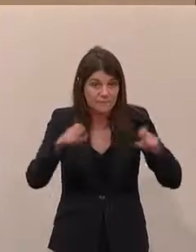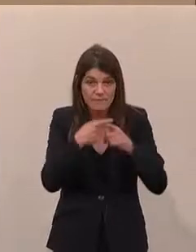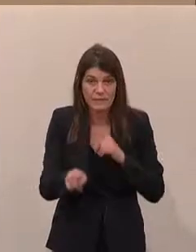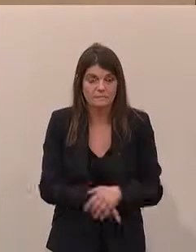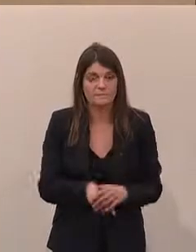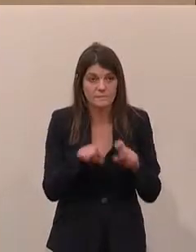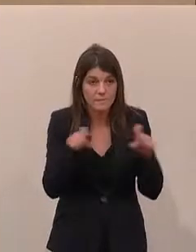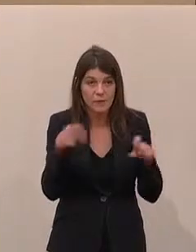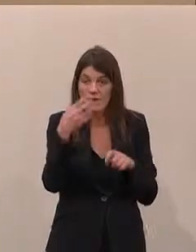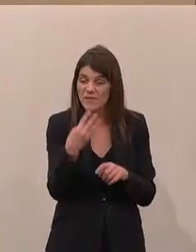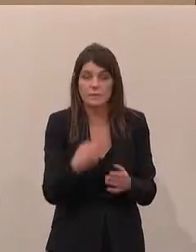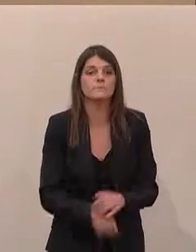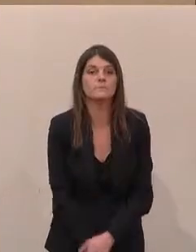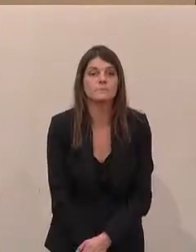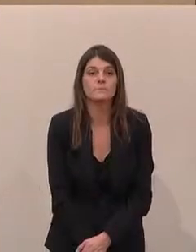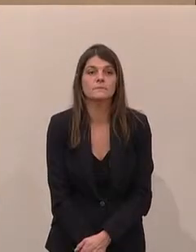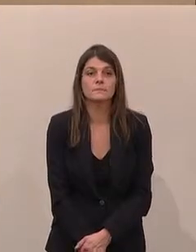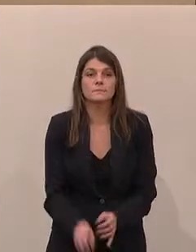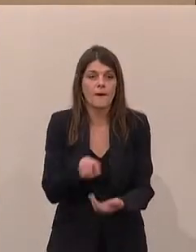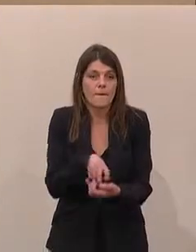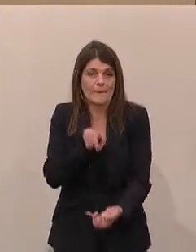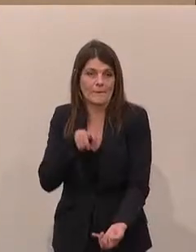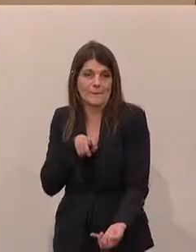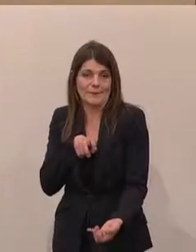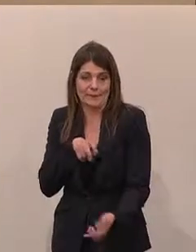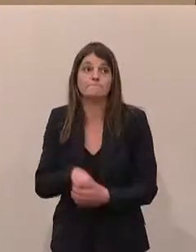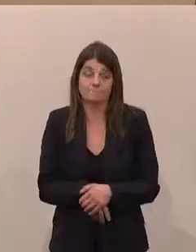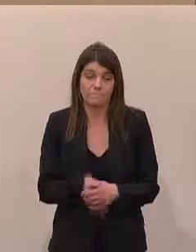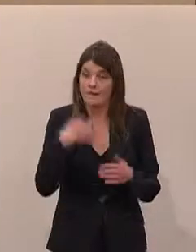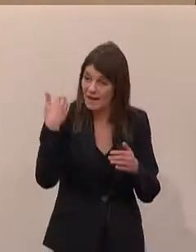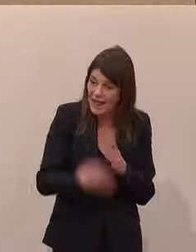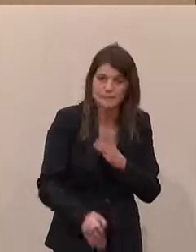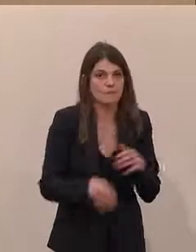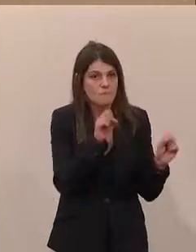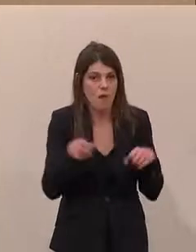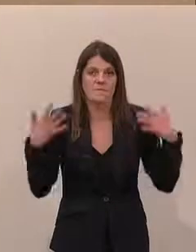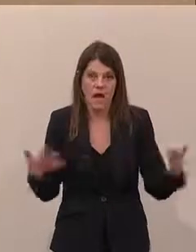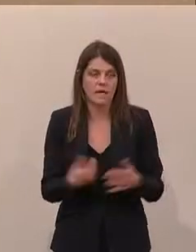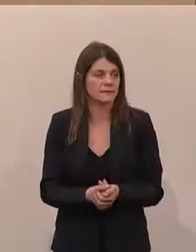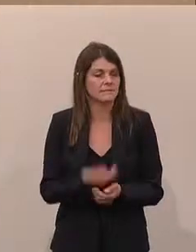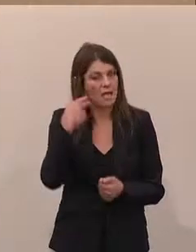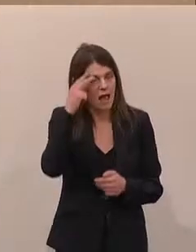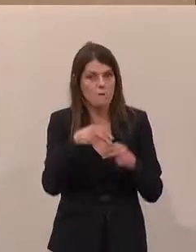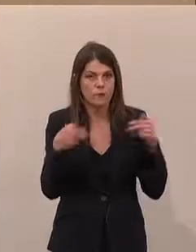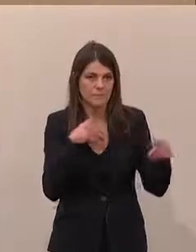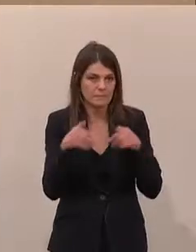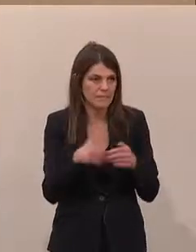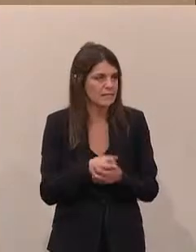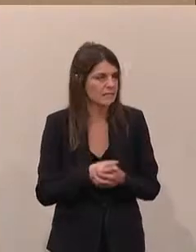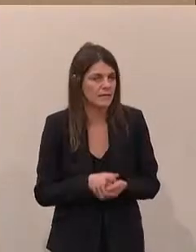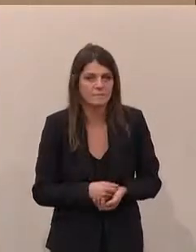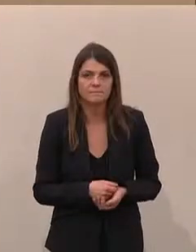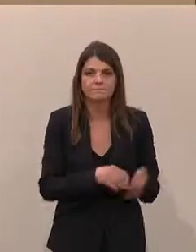das Kastel Nummer 4, und das heißt Rücktritt. Die letzte Konsequenz, Herr Bundesminister. Bitte